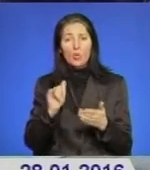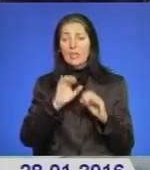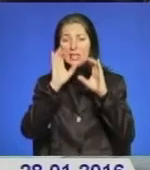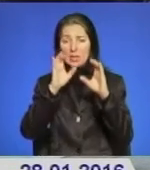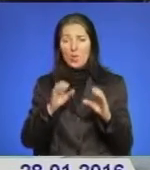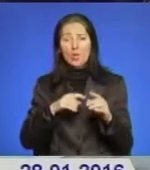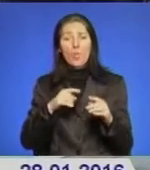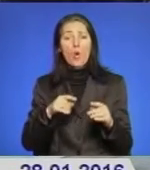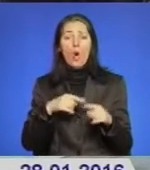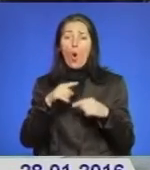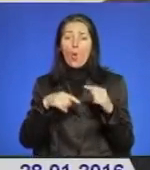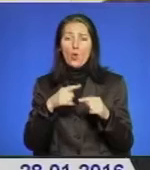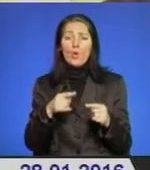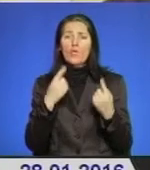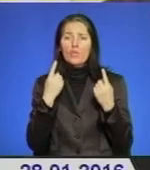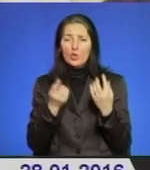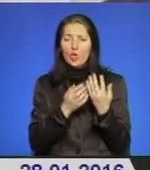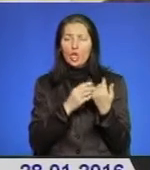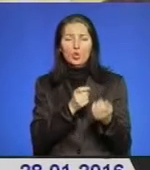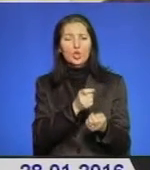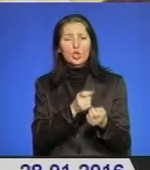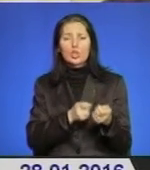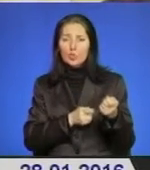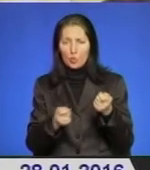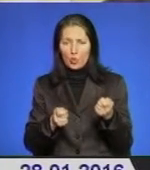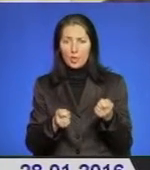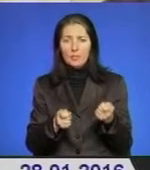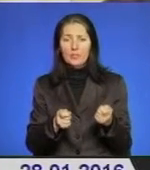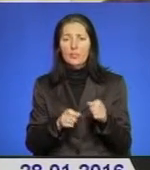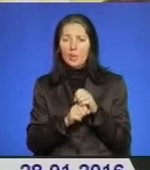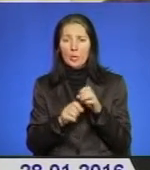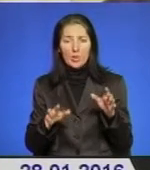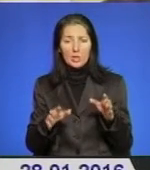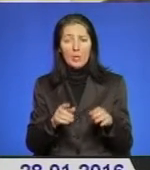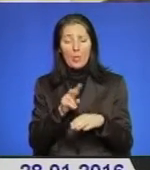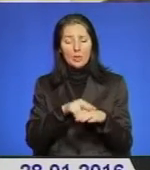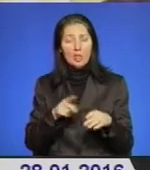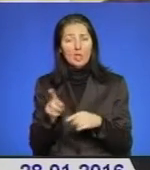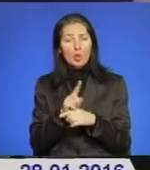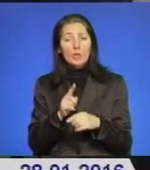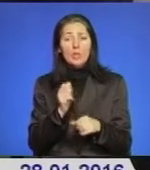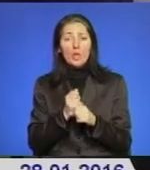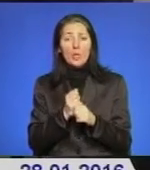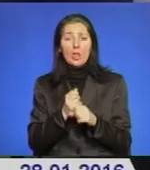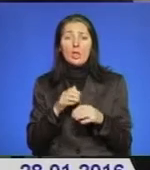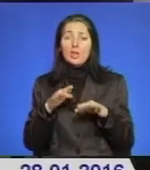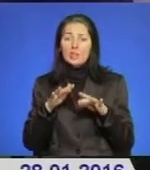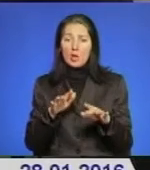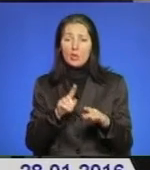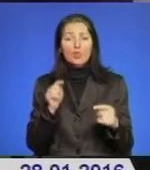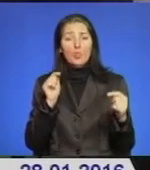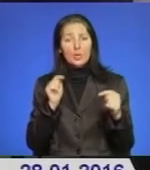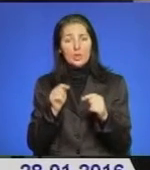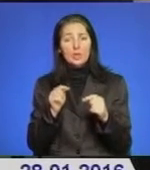обігу значної кількості вогнепальної зброї та боєприпасів, поліцейські Тернопільщини вживали усіх заходів щодо посилення